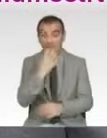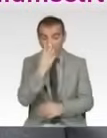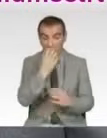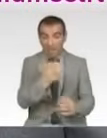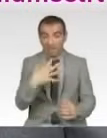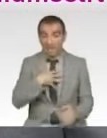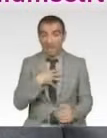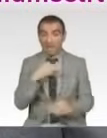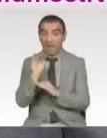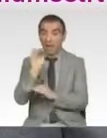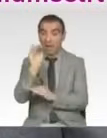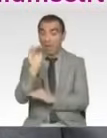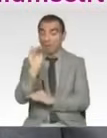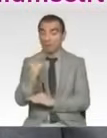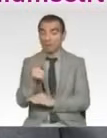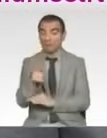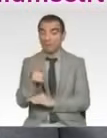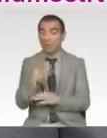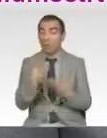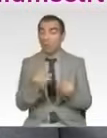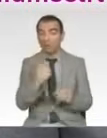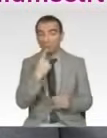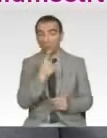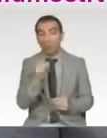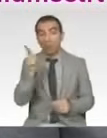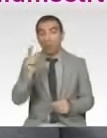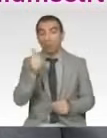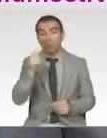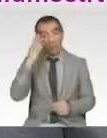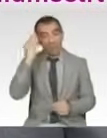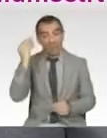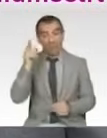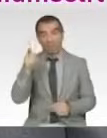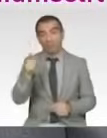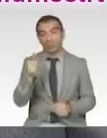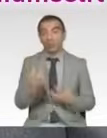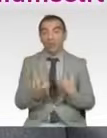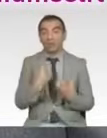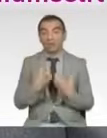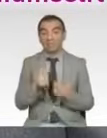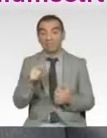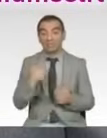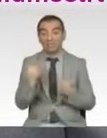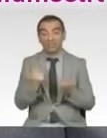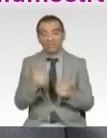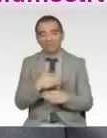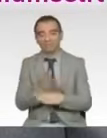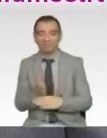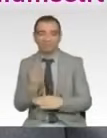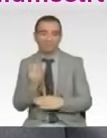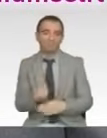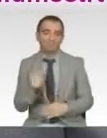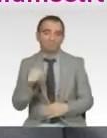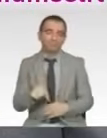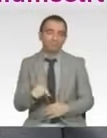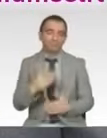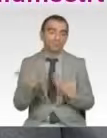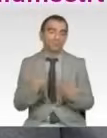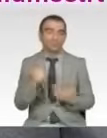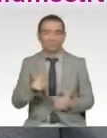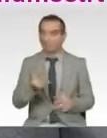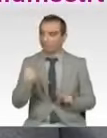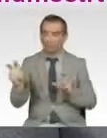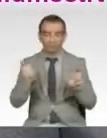kendi hayatımı yaşayamıyorum diyecek. Biz bu o gün anlayacağız bunun acısını ama şişten geçmiş olacak. Bugün mesela şöyle